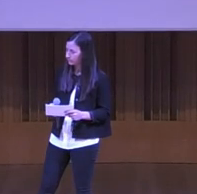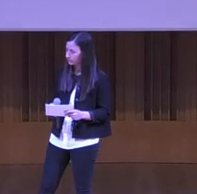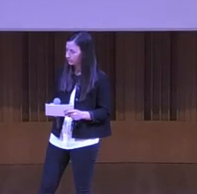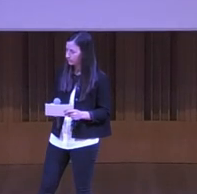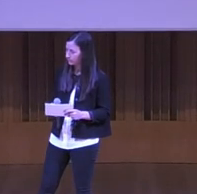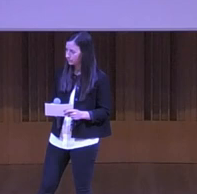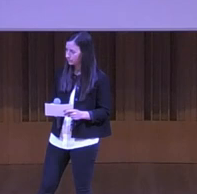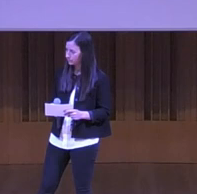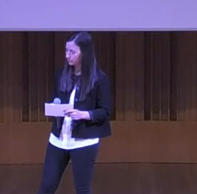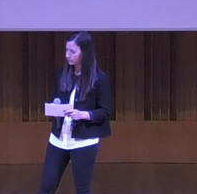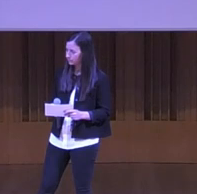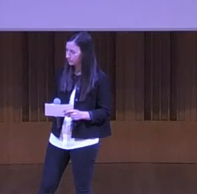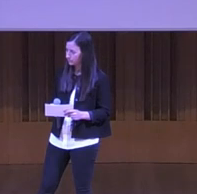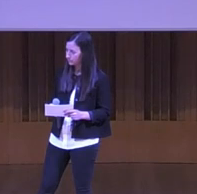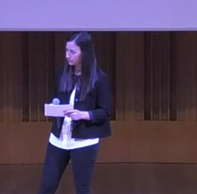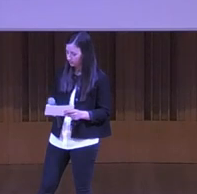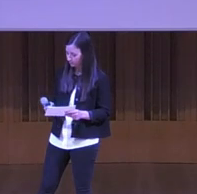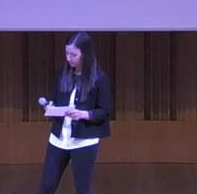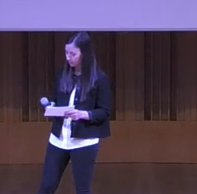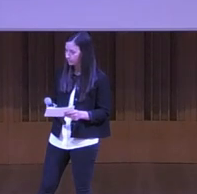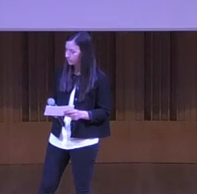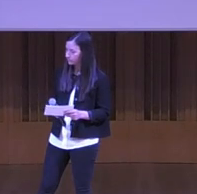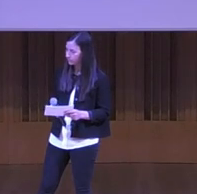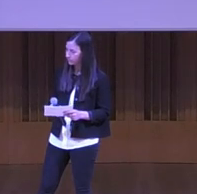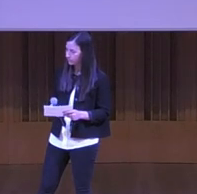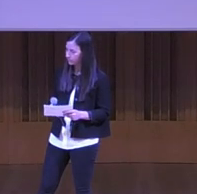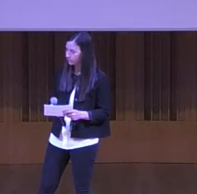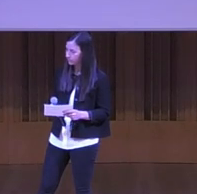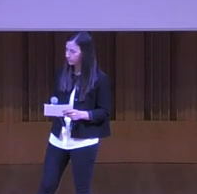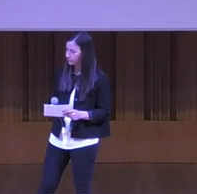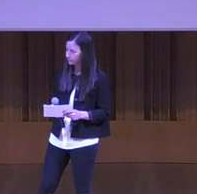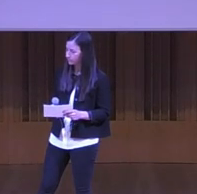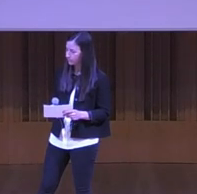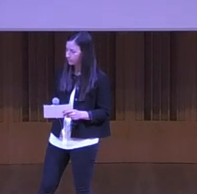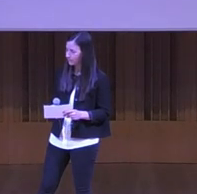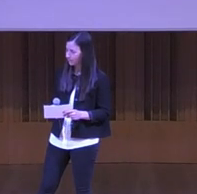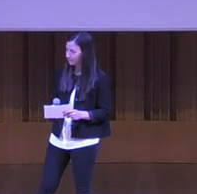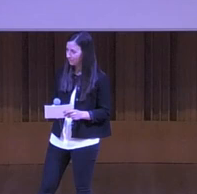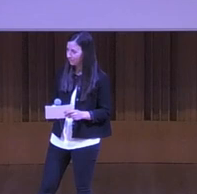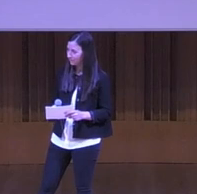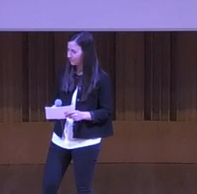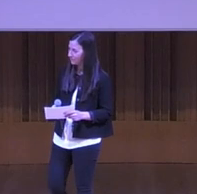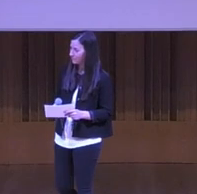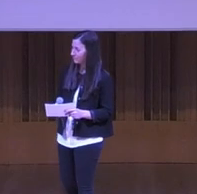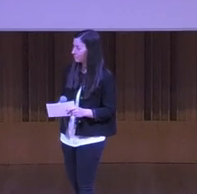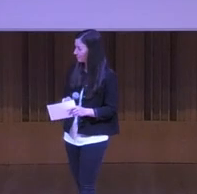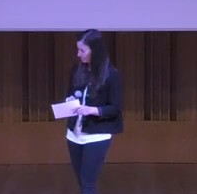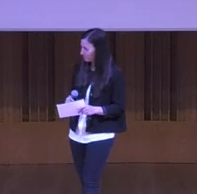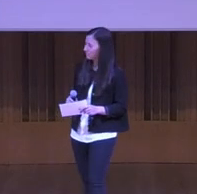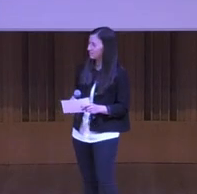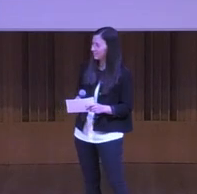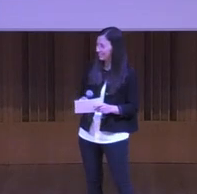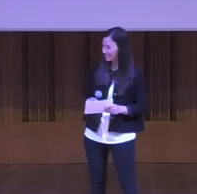també boniques i que durin en el temps i que perdurin, no? I que doncs, tinguin doncs, aquest futur assegurat.